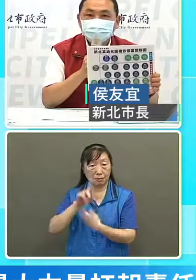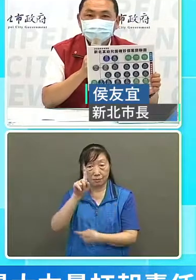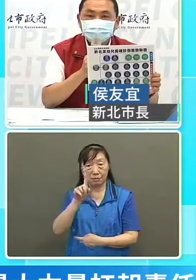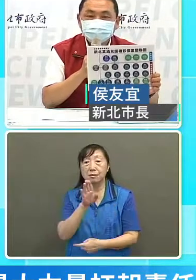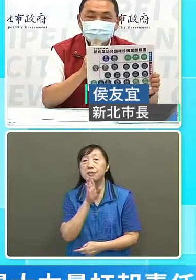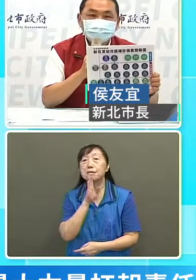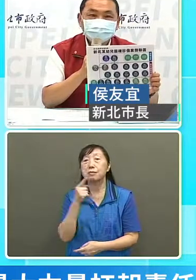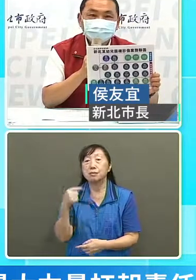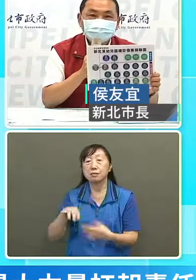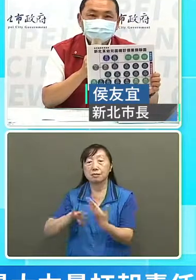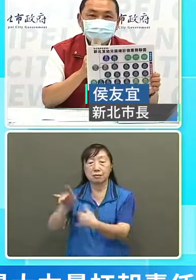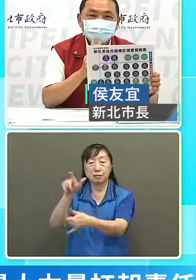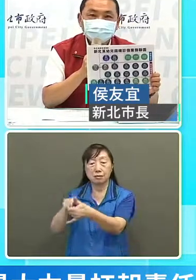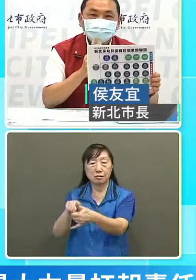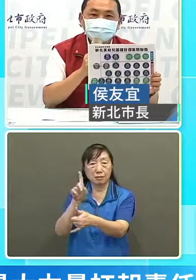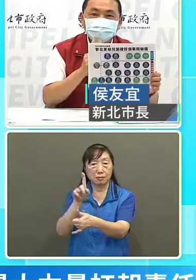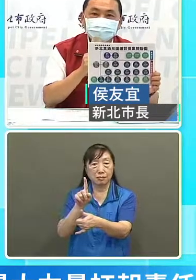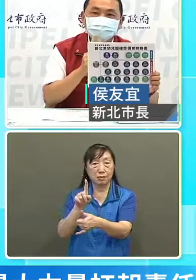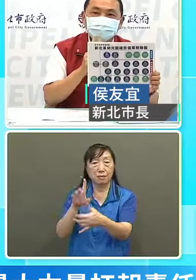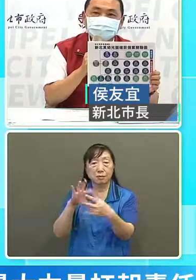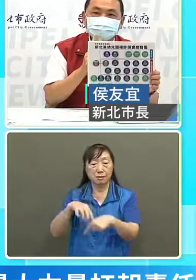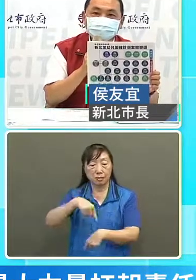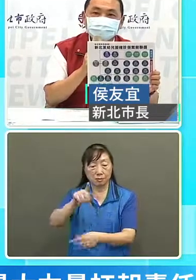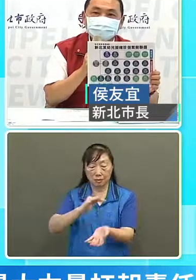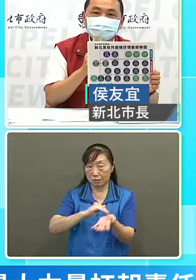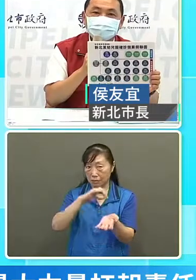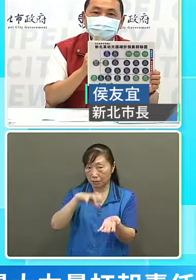另外一个个案，是因为到医院